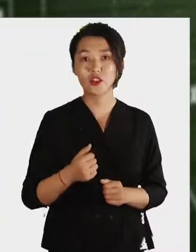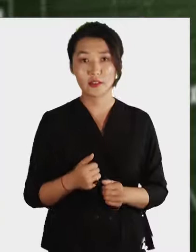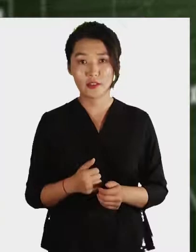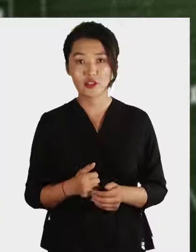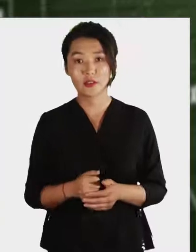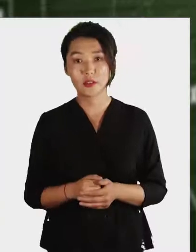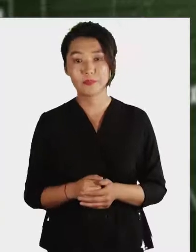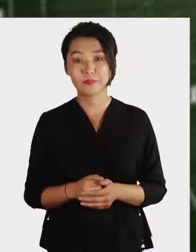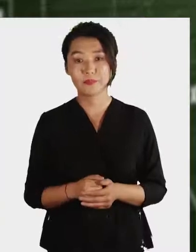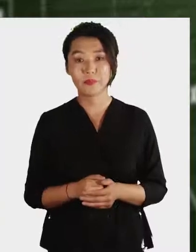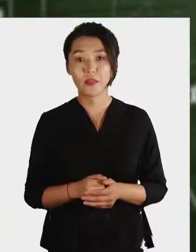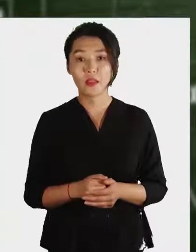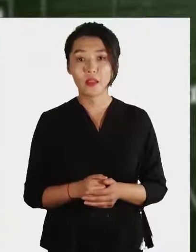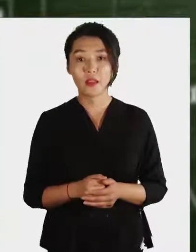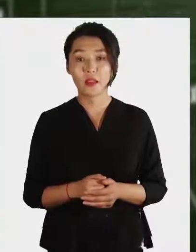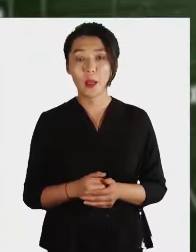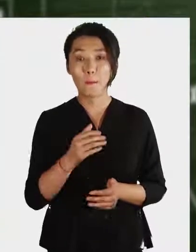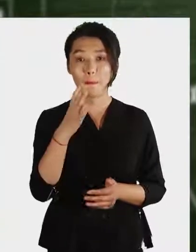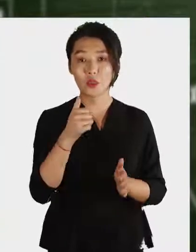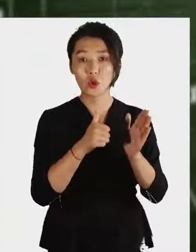0,725. И